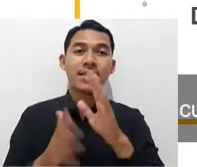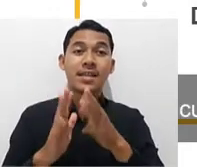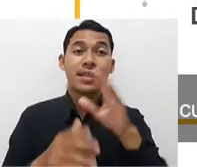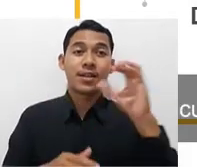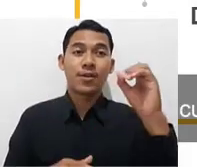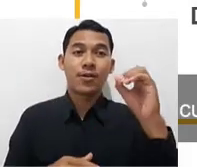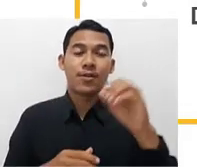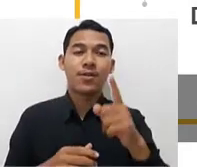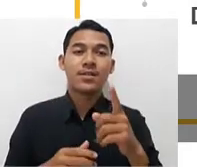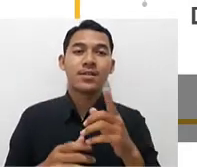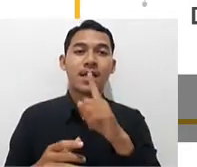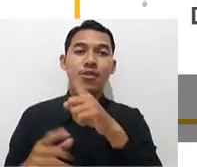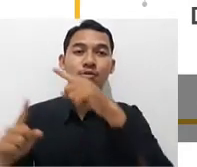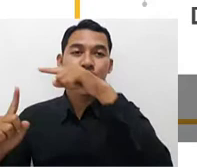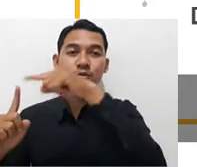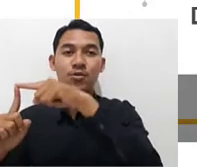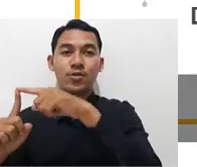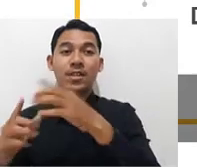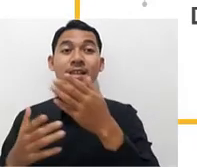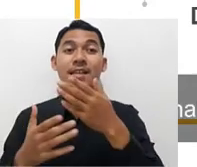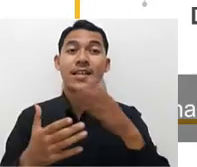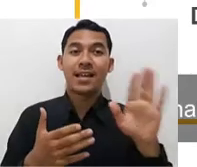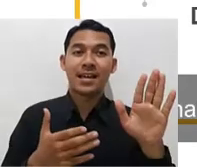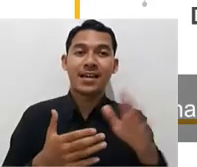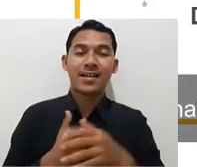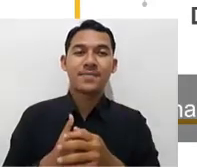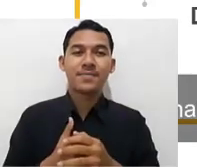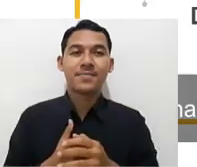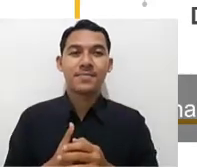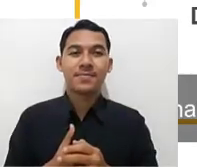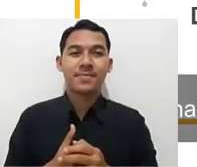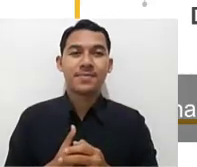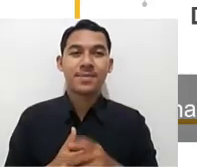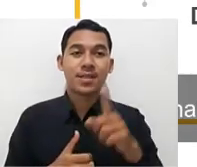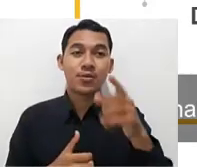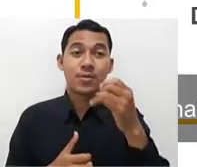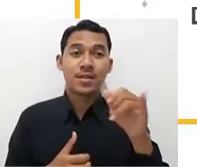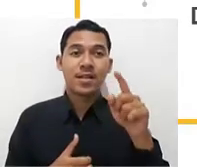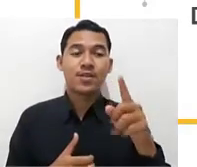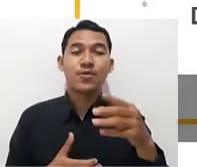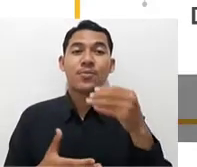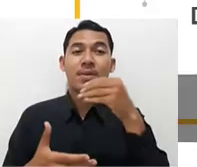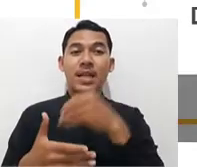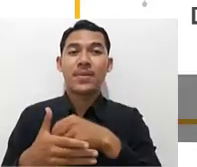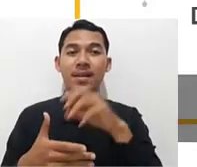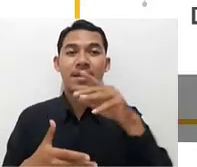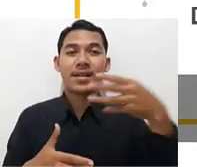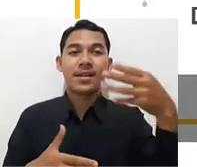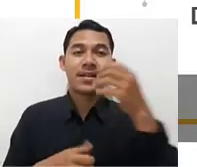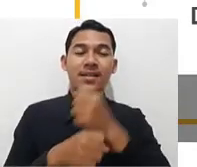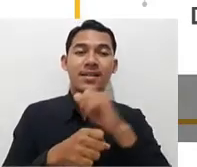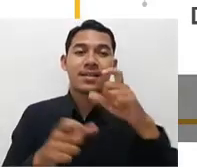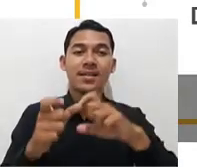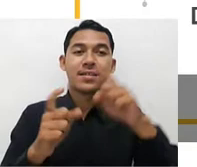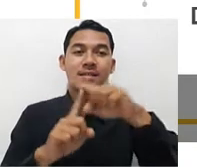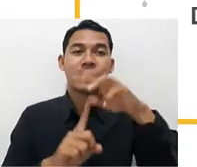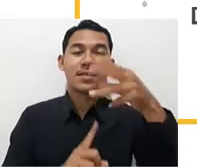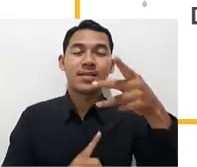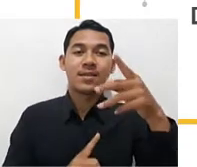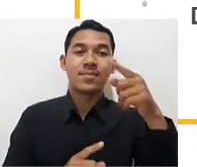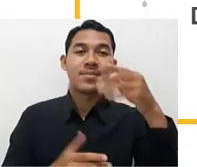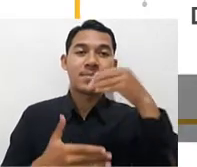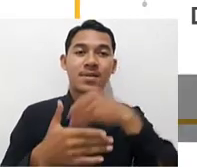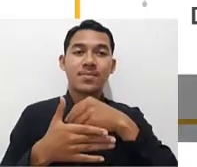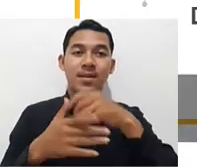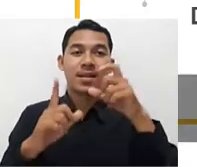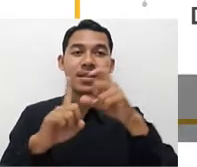satu sebelumnya pasti ntar hilang, itu kayak gitu ya. Nah, itu tadi ya, salah satu penerapan register itu ada pada proses penyimpanan data